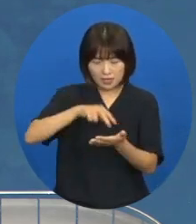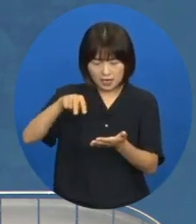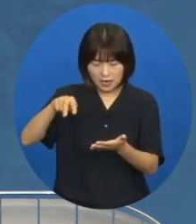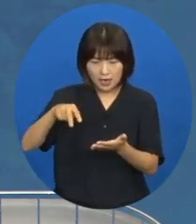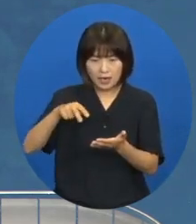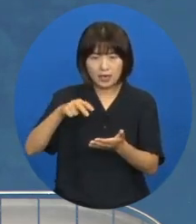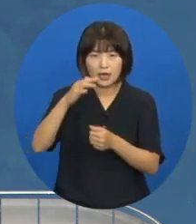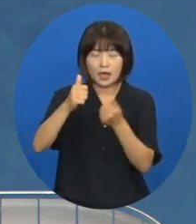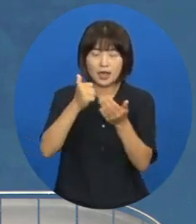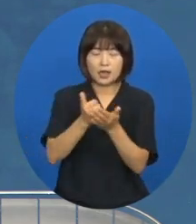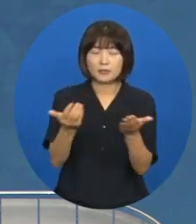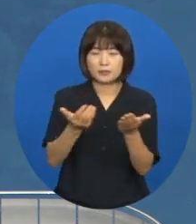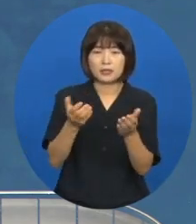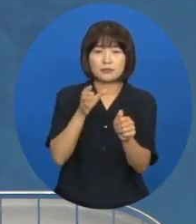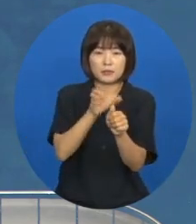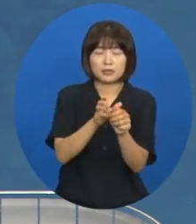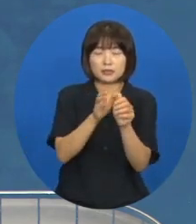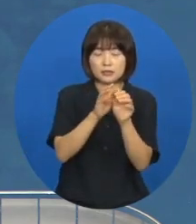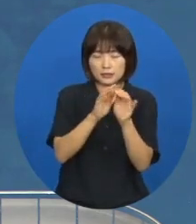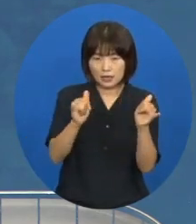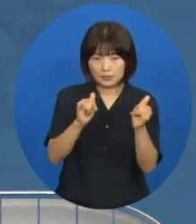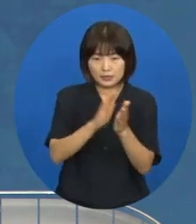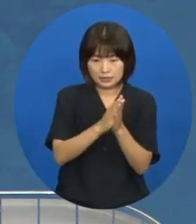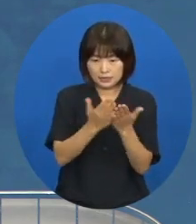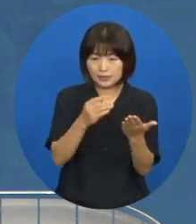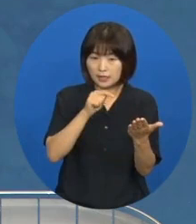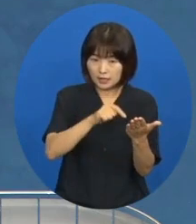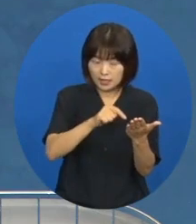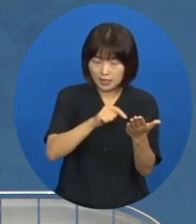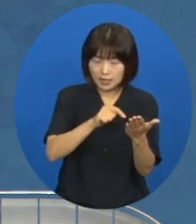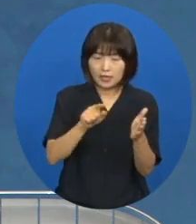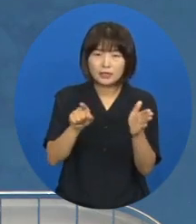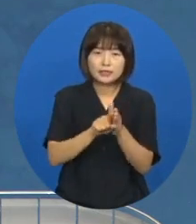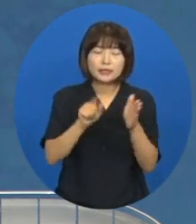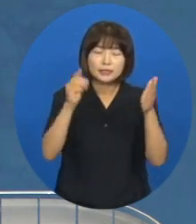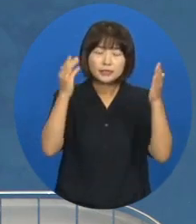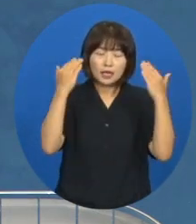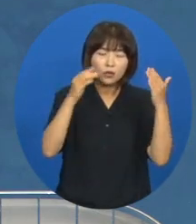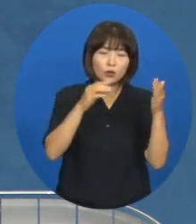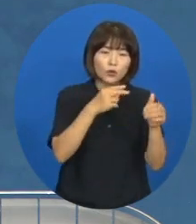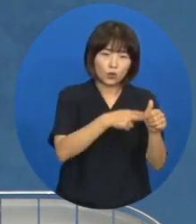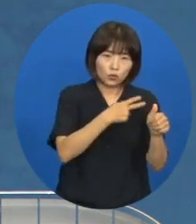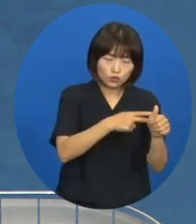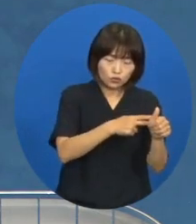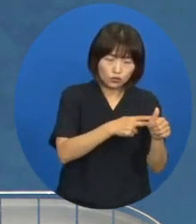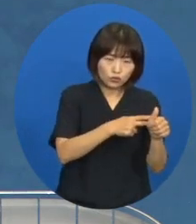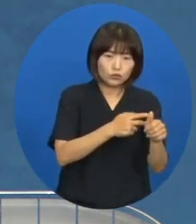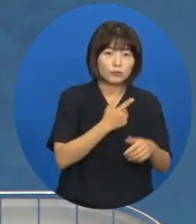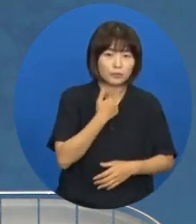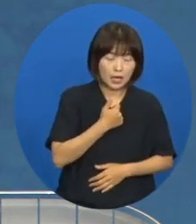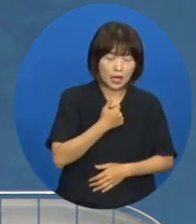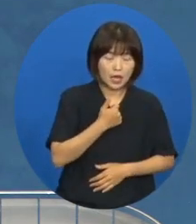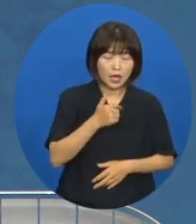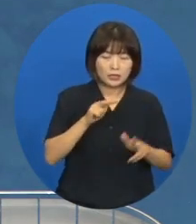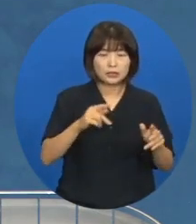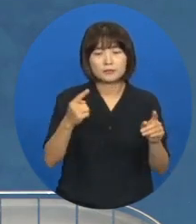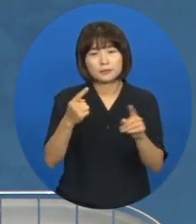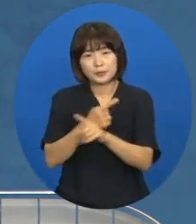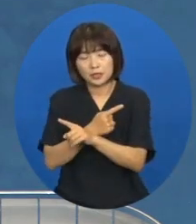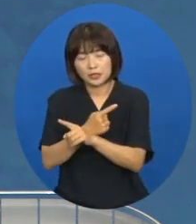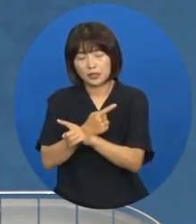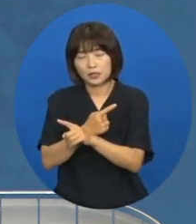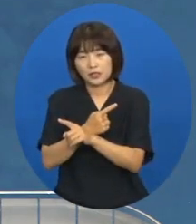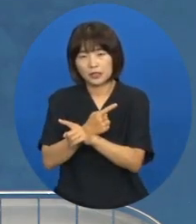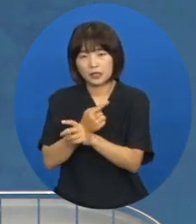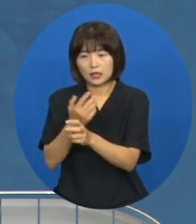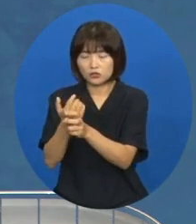하는 책에 신학교 교수였던 목사님이 지금은 트레일러 운전사가 되어 있는 그 이야기를